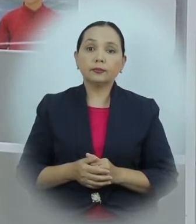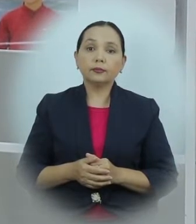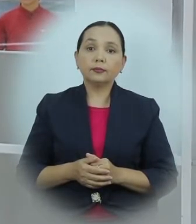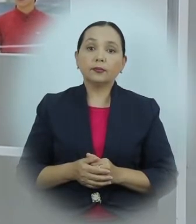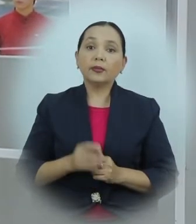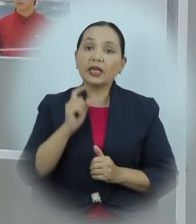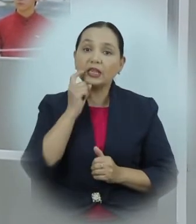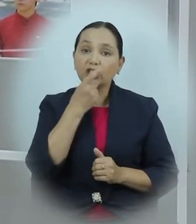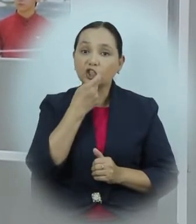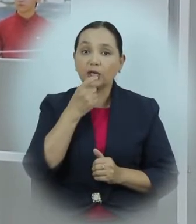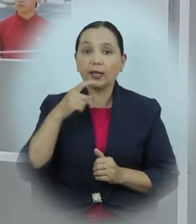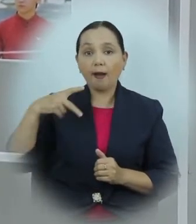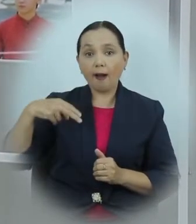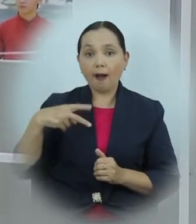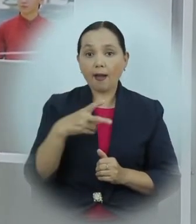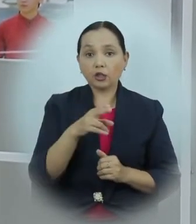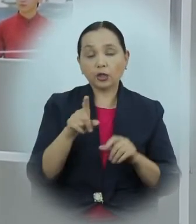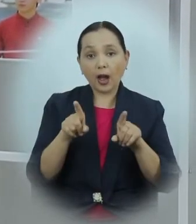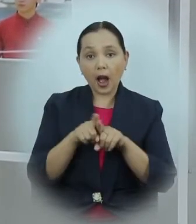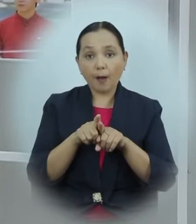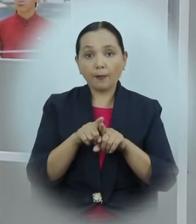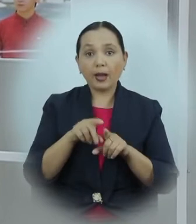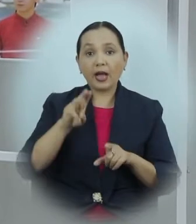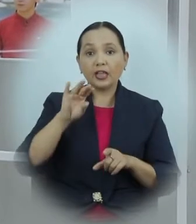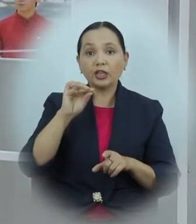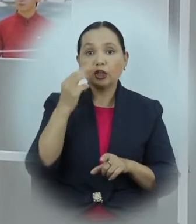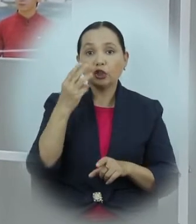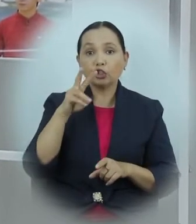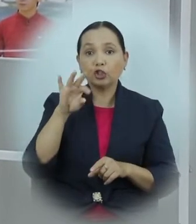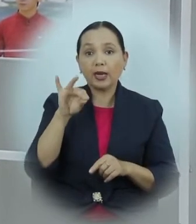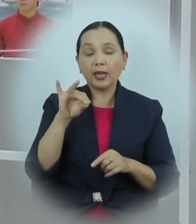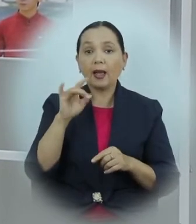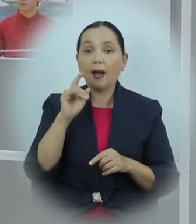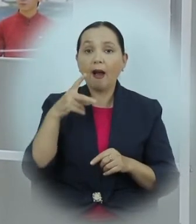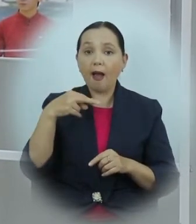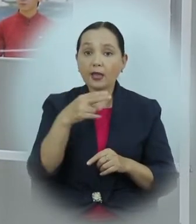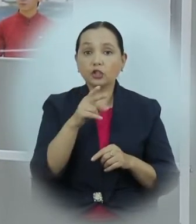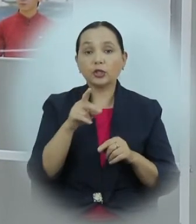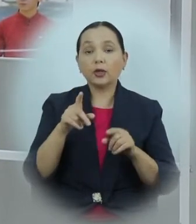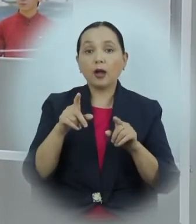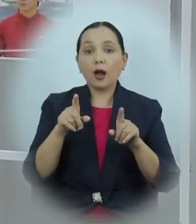Tishli qaychi ham xuddi shu holat, nomsiz barmoq uzukka dumli holatda.